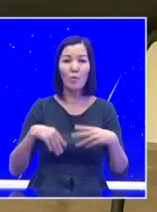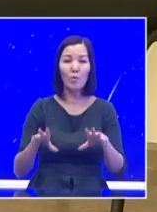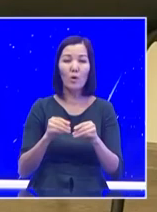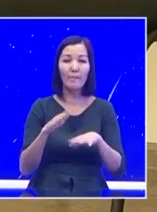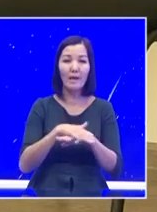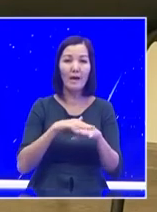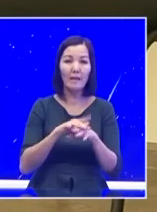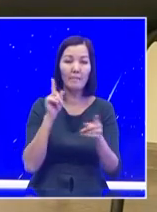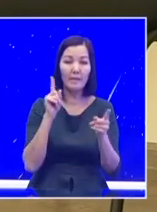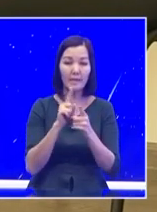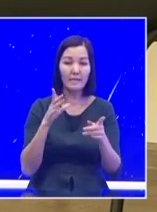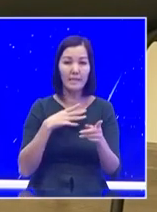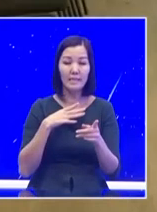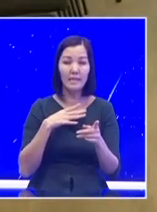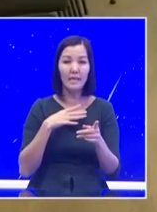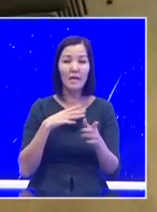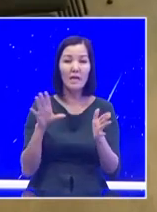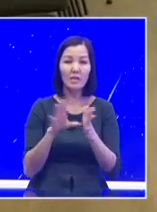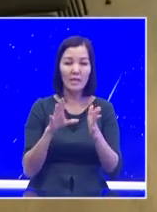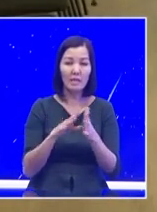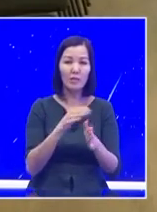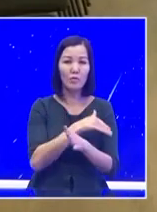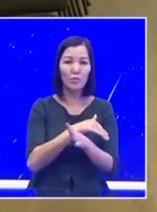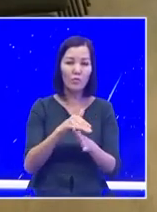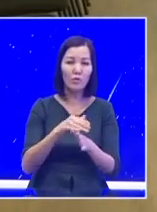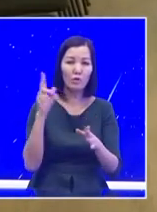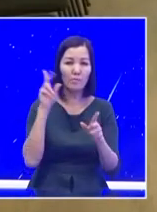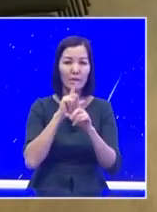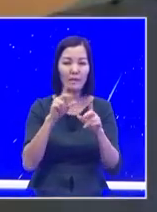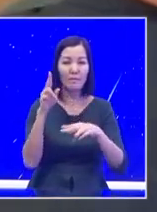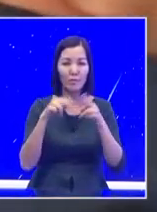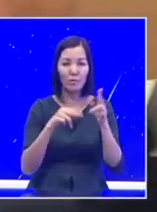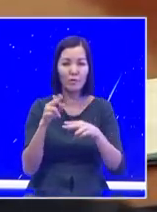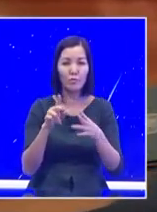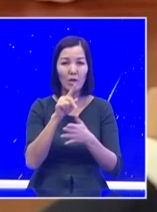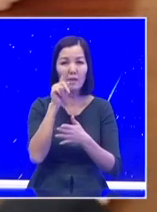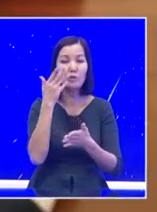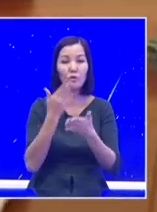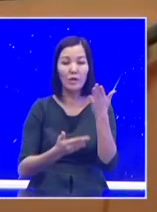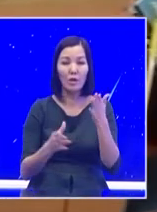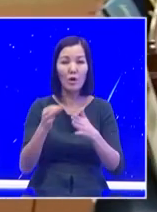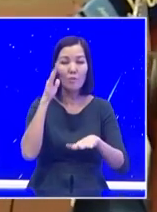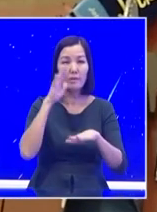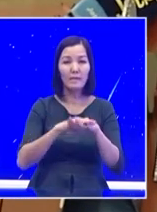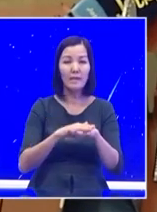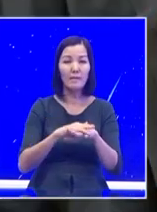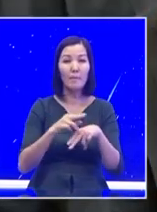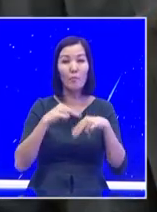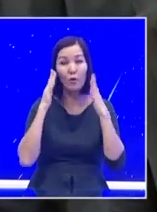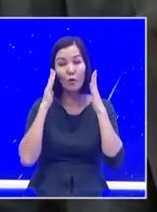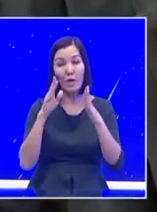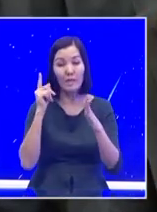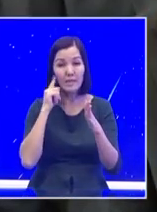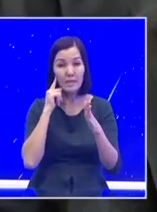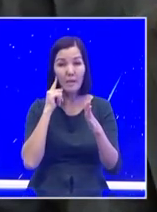Тізімге 10 адам тіркеліпті. Жарықтандыру, көше жолдары, мектеп құрылысында мәселелер көтерілді. Облыс әкімі әрбірін байыппен тыңдап,